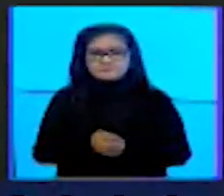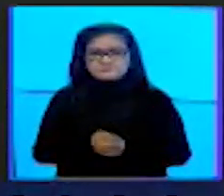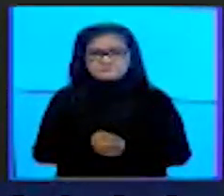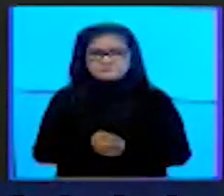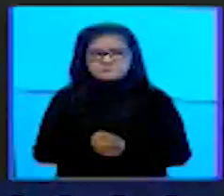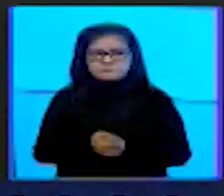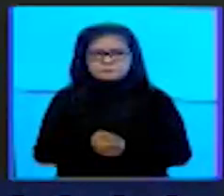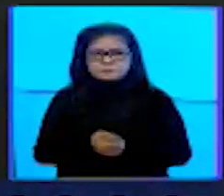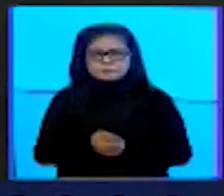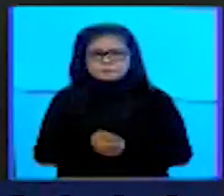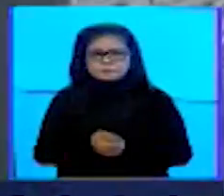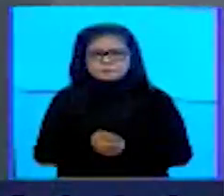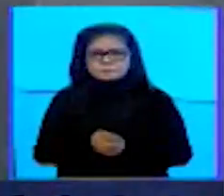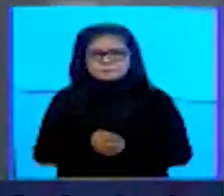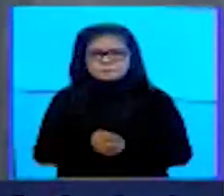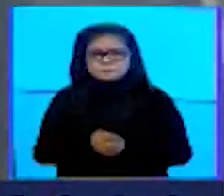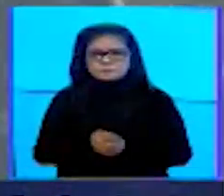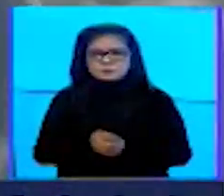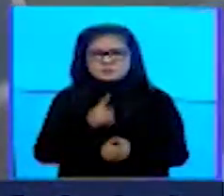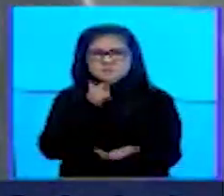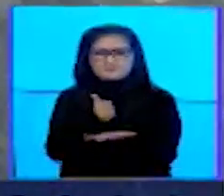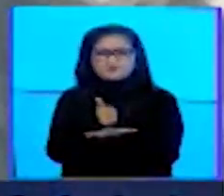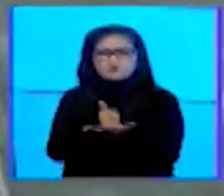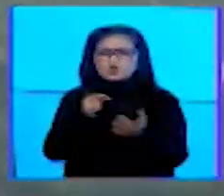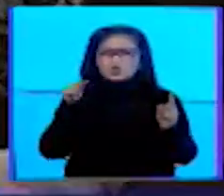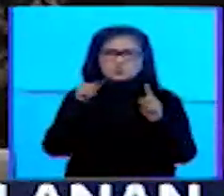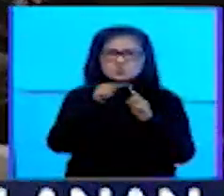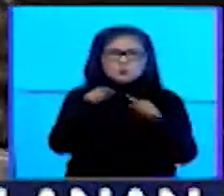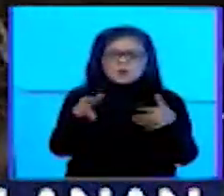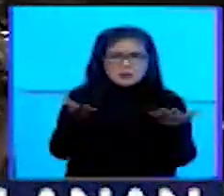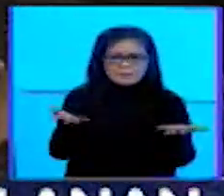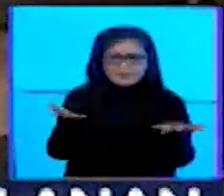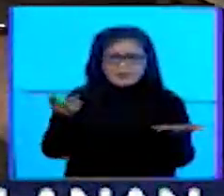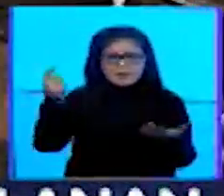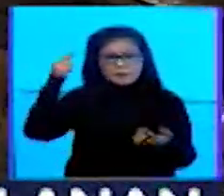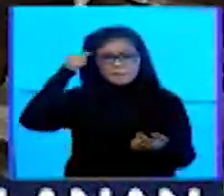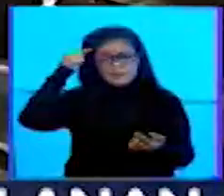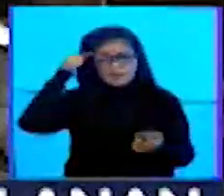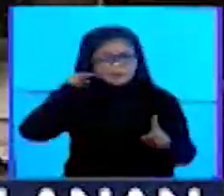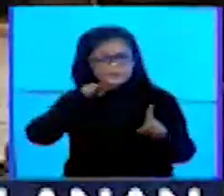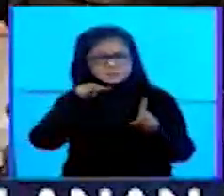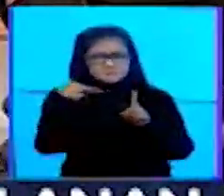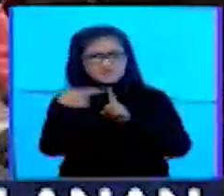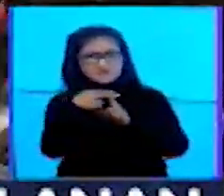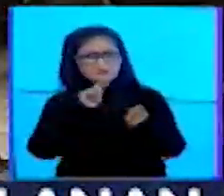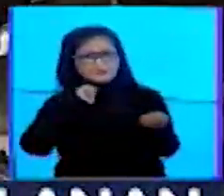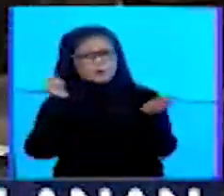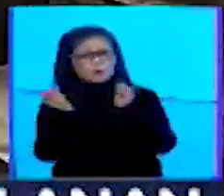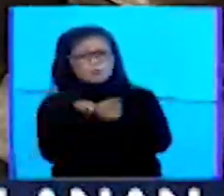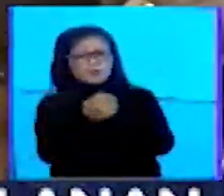Visi kita adalah merubah paradigma masyarakat bahwasanya biasanya anak-anak jalanan itu identik